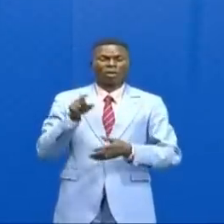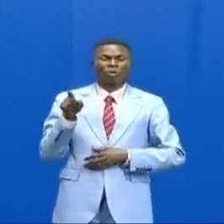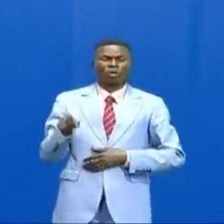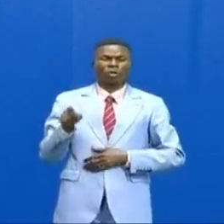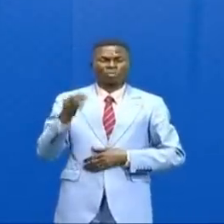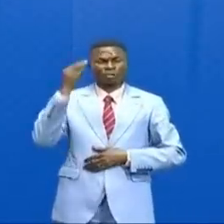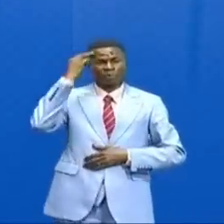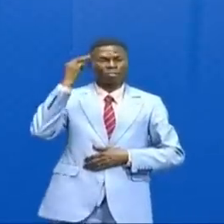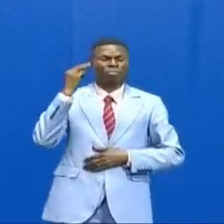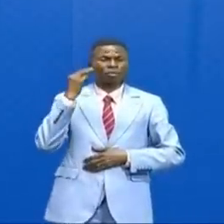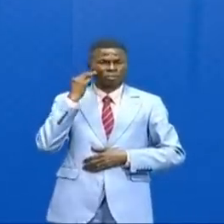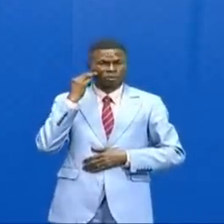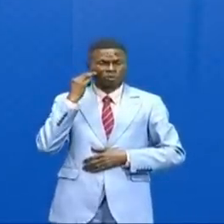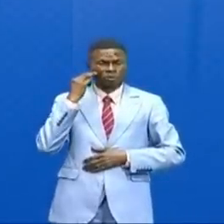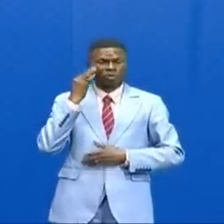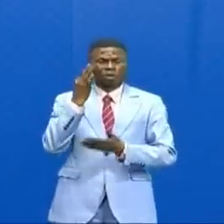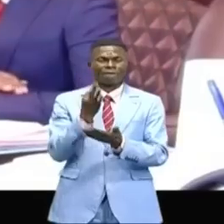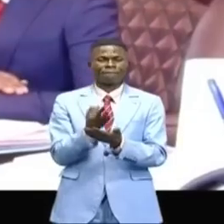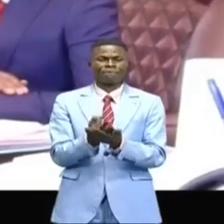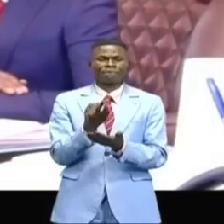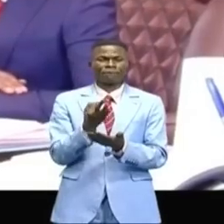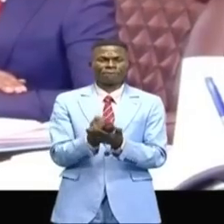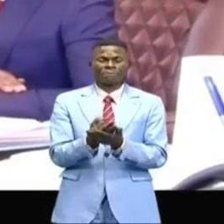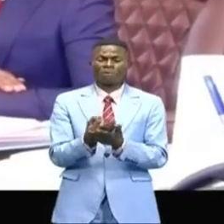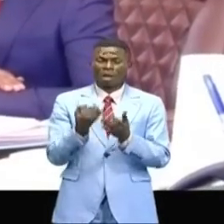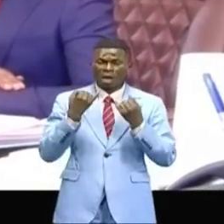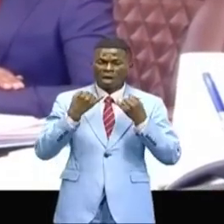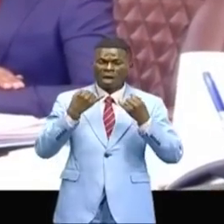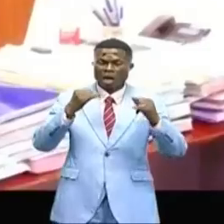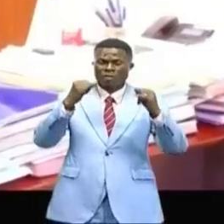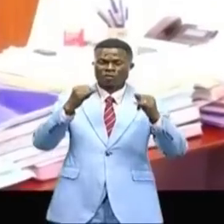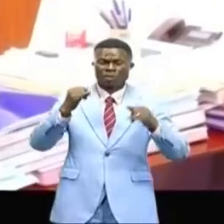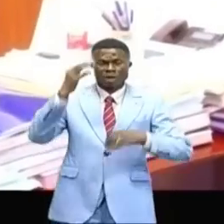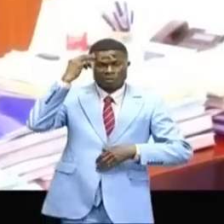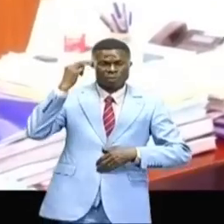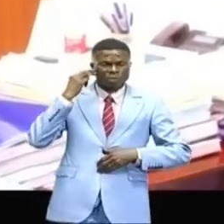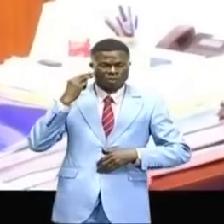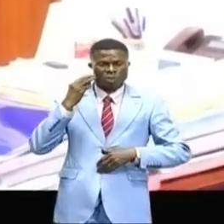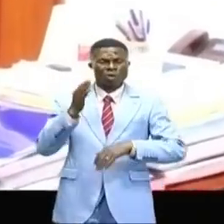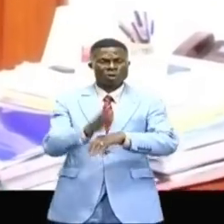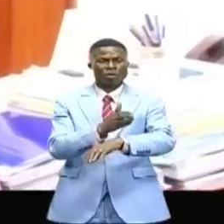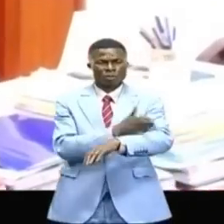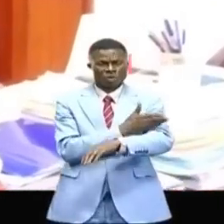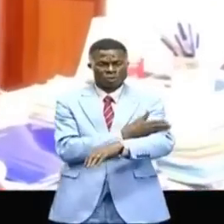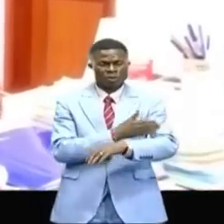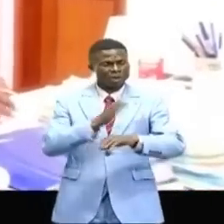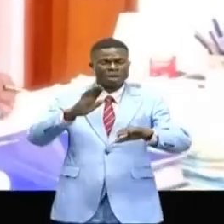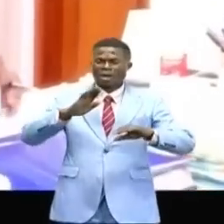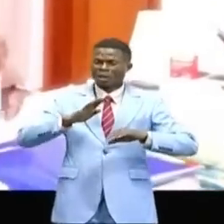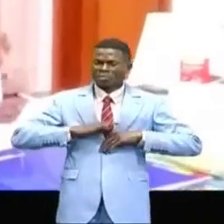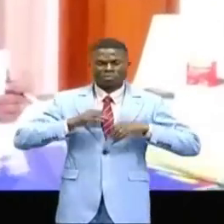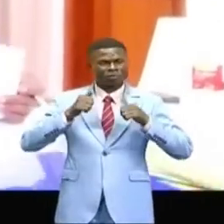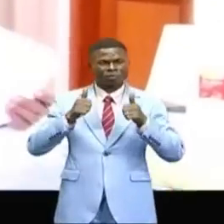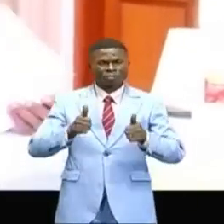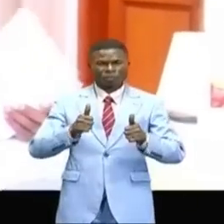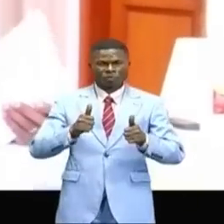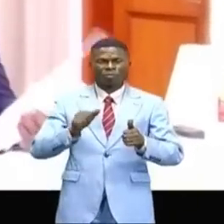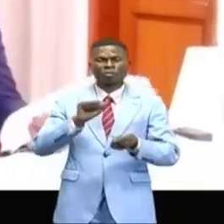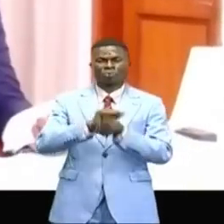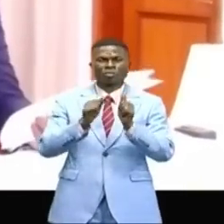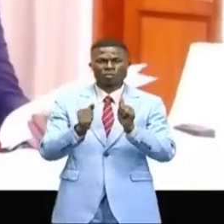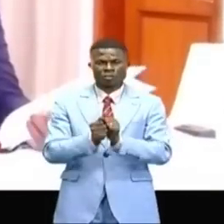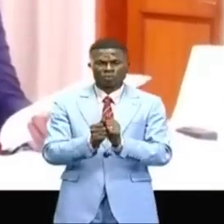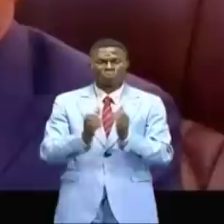le ministre des Finances a informé le Conseil de l'état d'avancement satisfaisant du processus